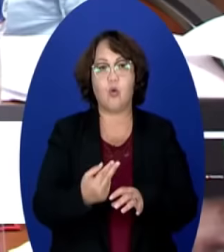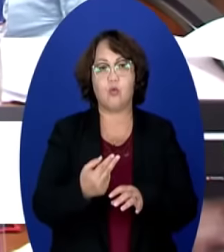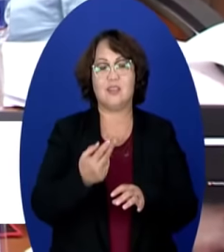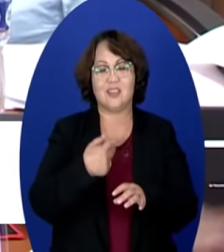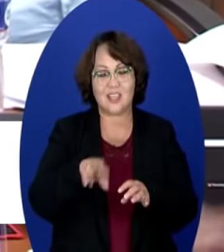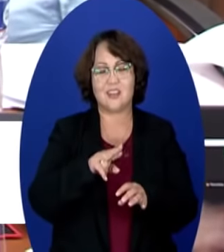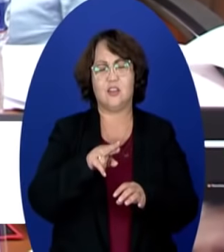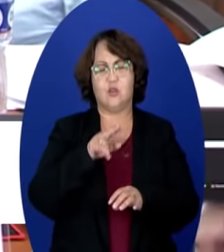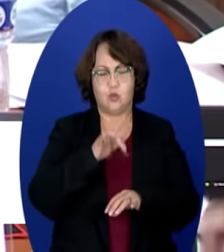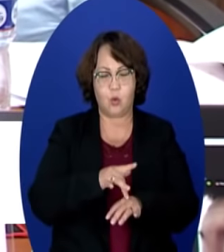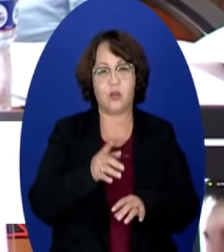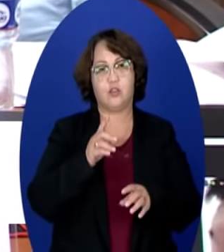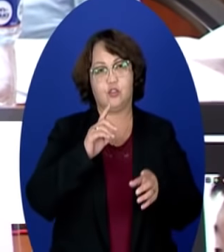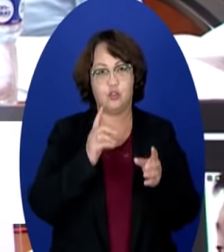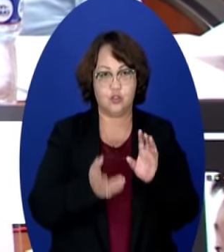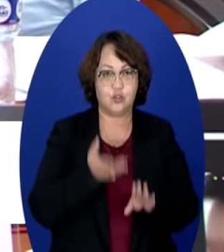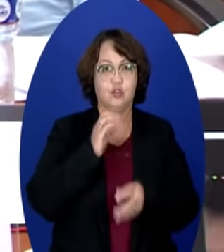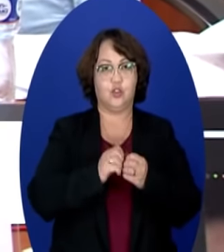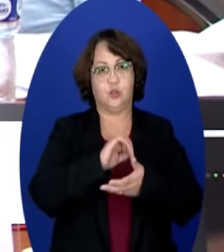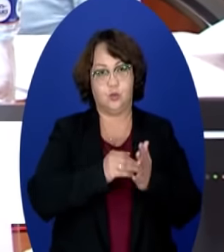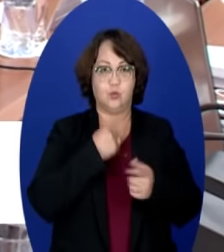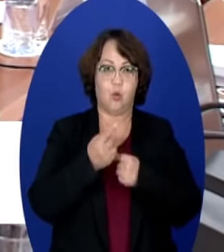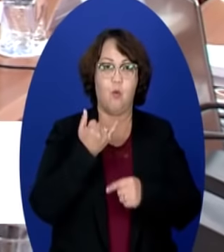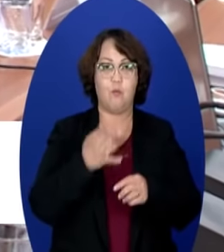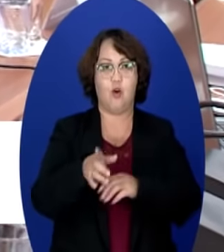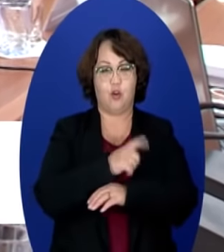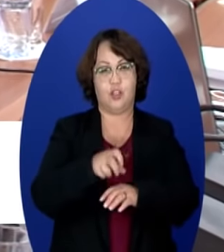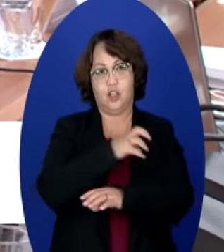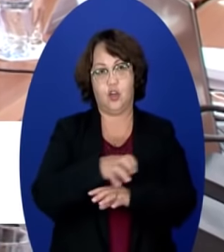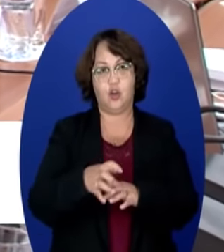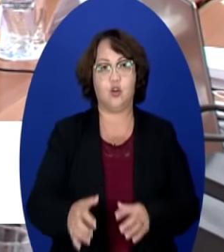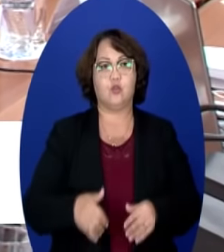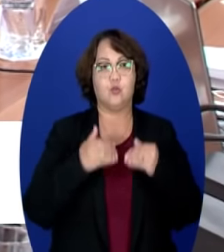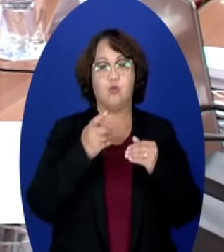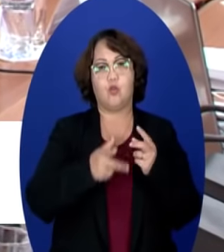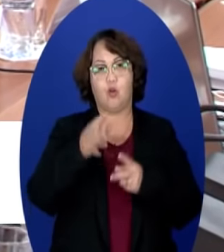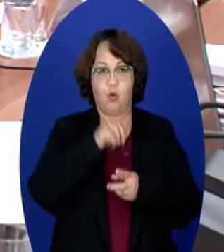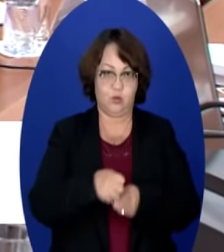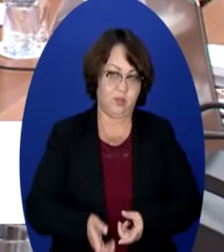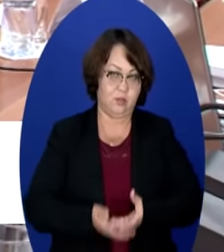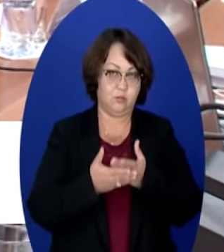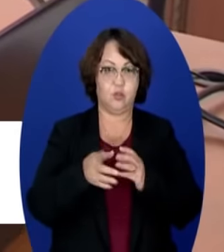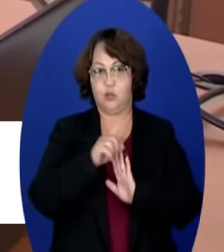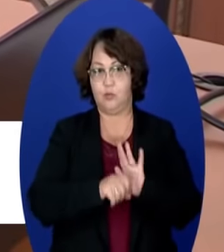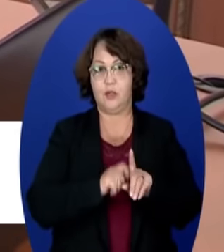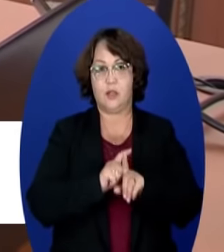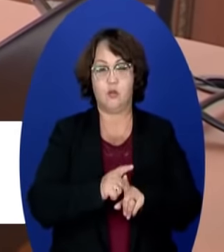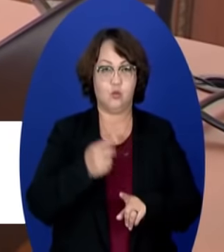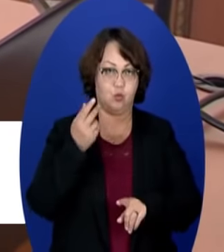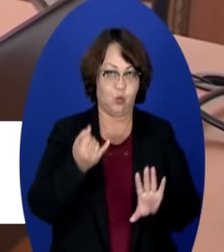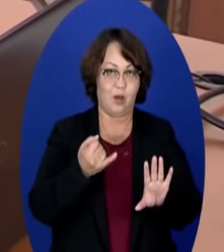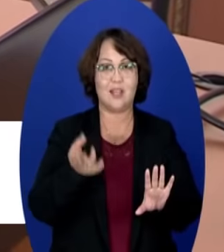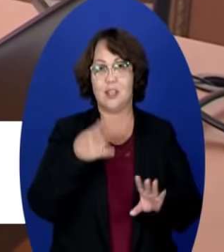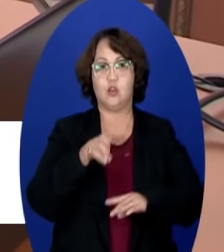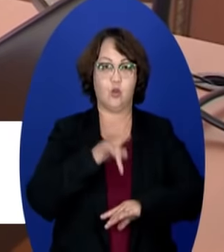ерөнхий төлөвлөгөөг батлах асуудлыг ярилцаж байлаа. Улаанбаатар хотын гэр хорооллыг хөгжүүлэх хөрөнгө оруулалтыг дэмжих хөтөлбөрийн хүрээнд 6 дэд